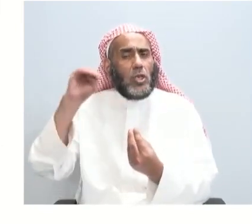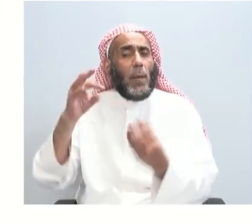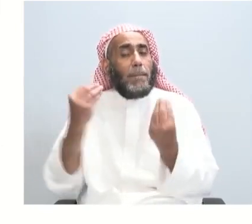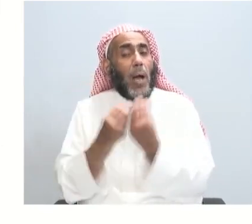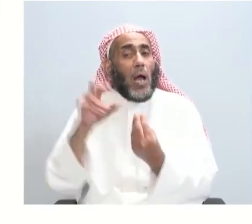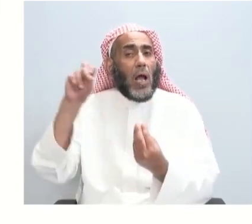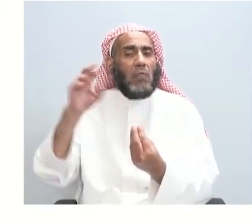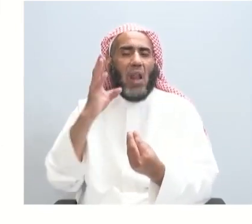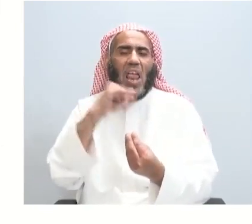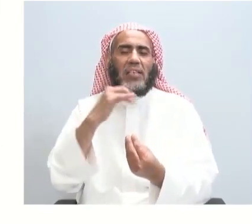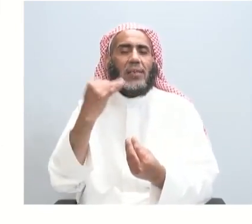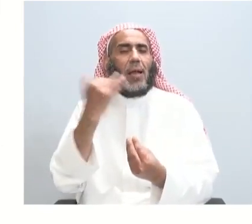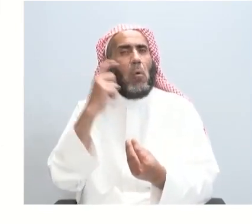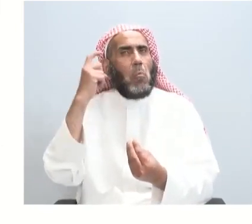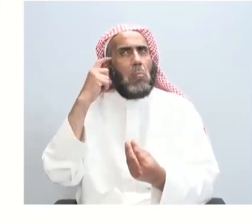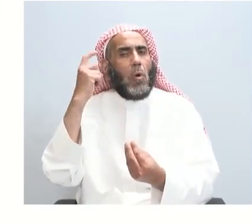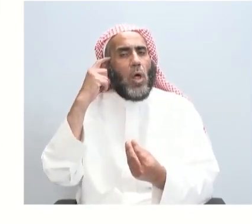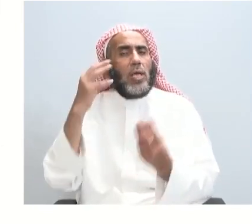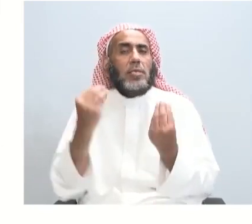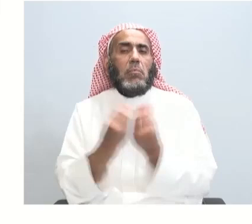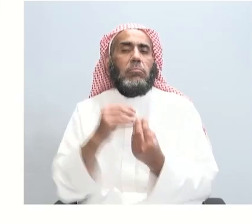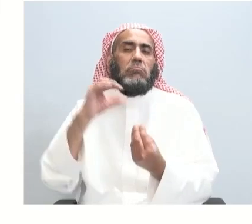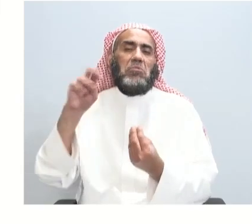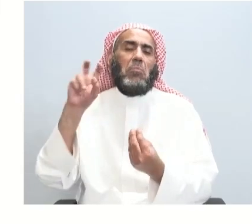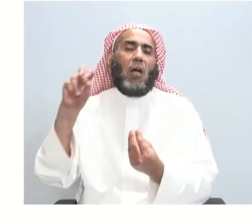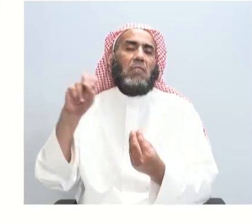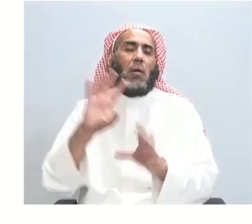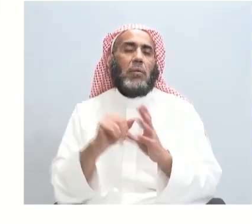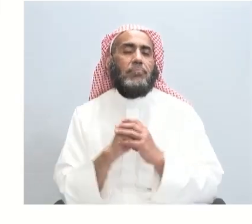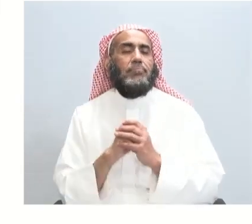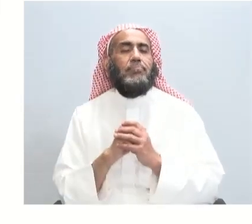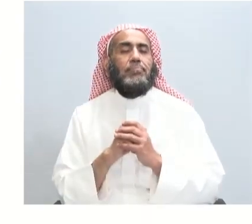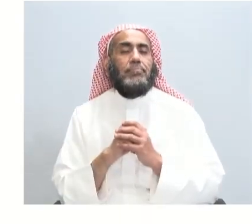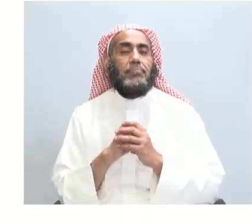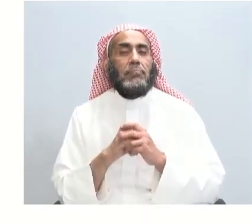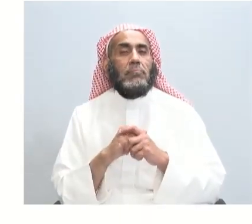اللفظ ليس عربيا، هذه علامة من علامات اللفظ غير العربي.